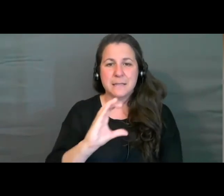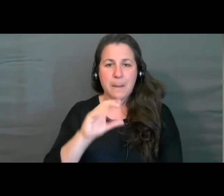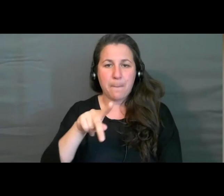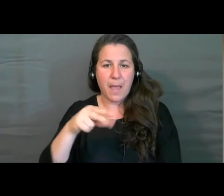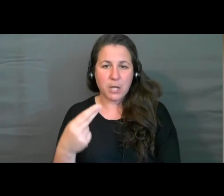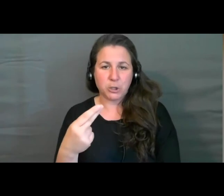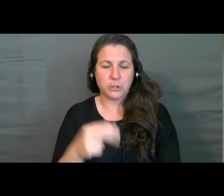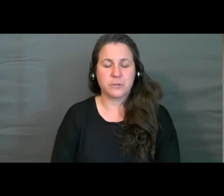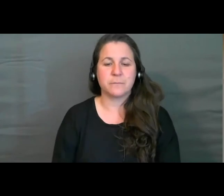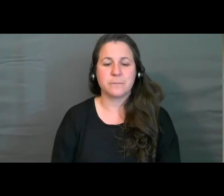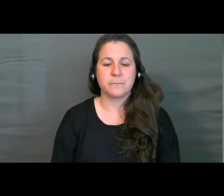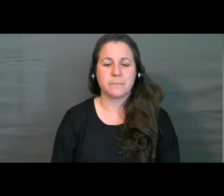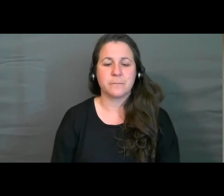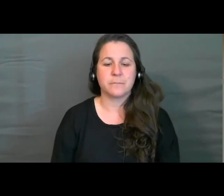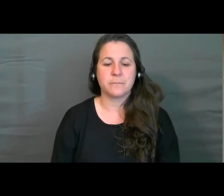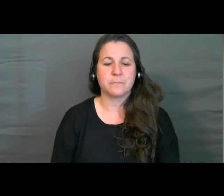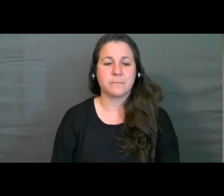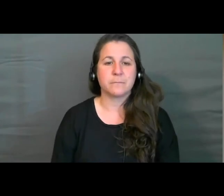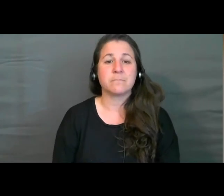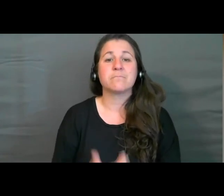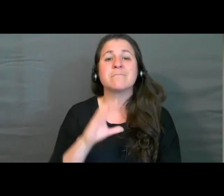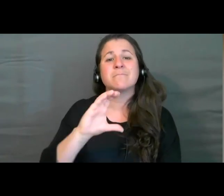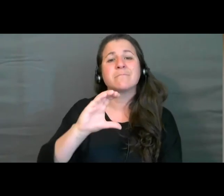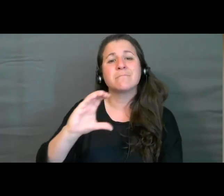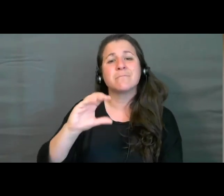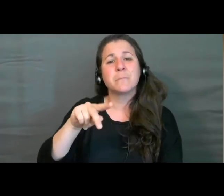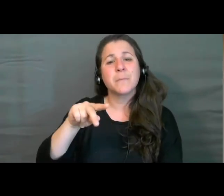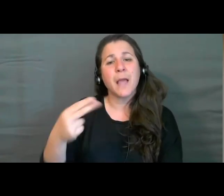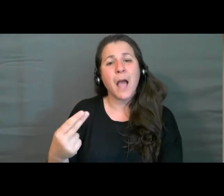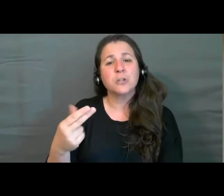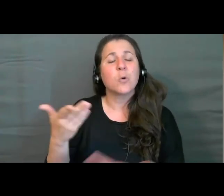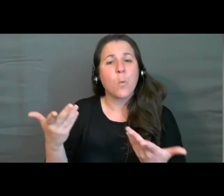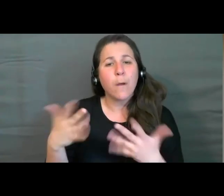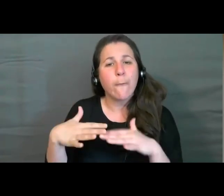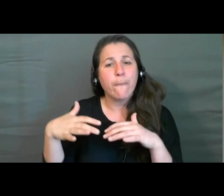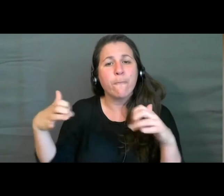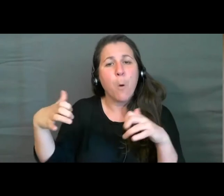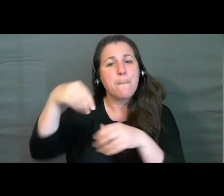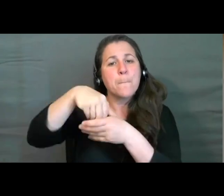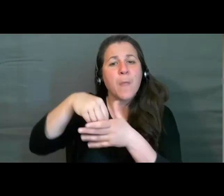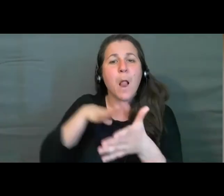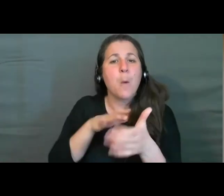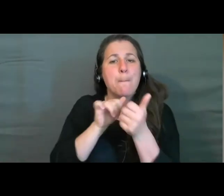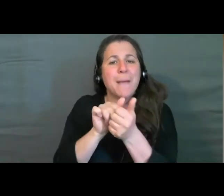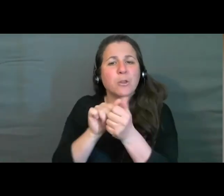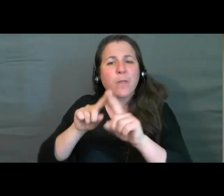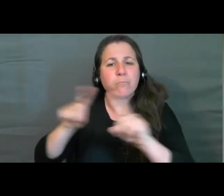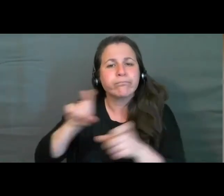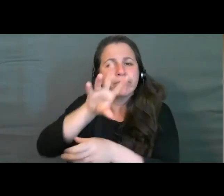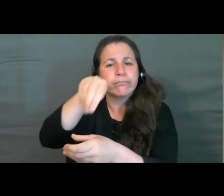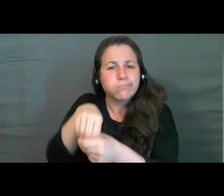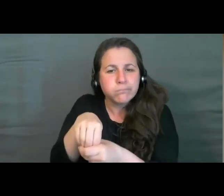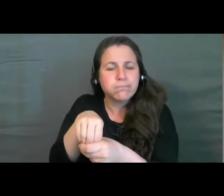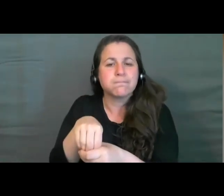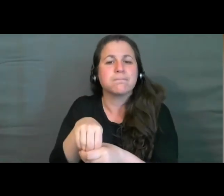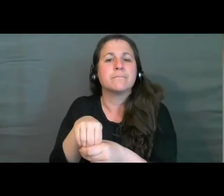Donc, le CCPH, c'est un forum multipartenarial qui joue